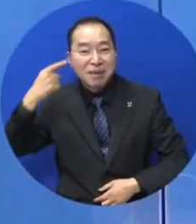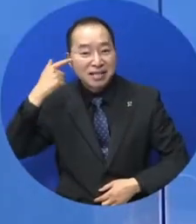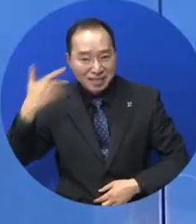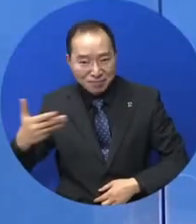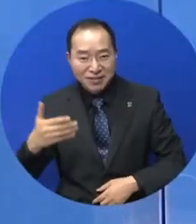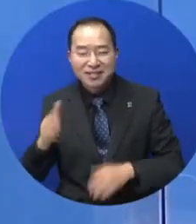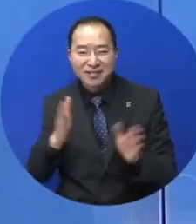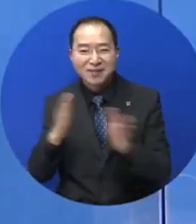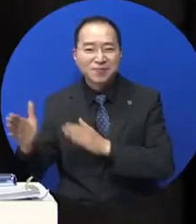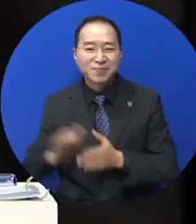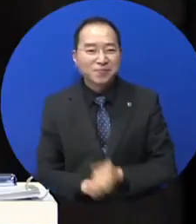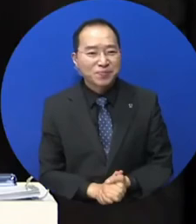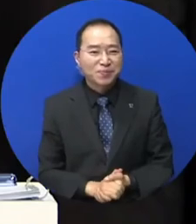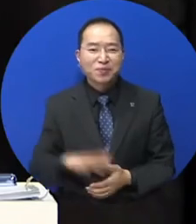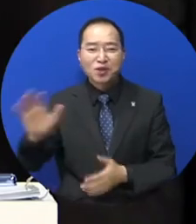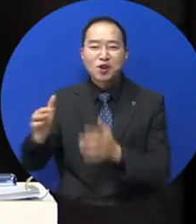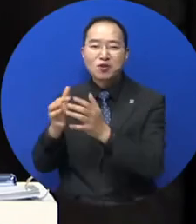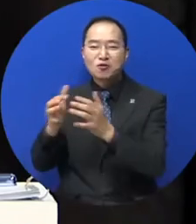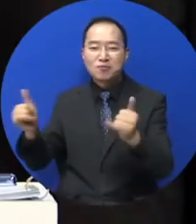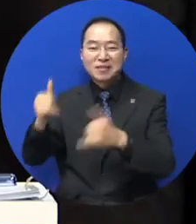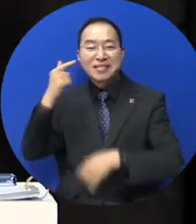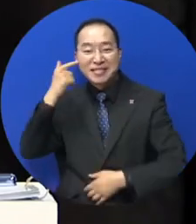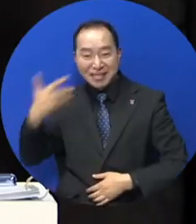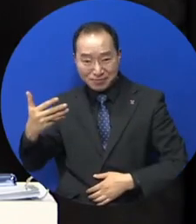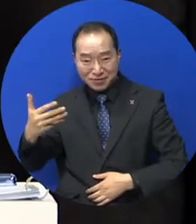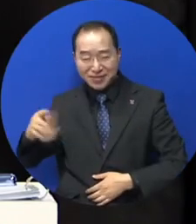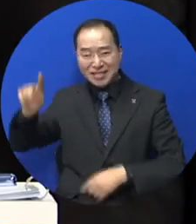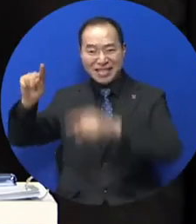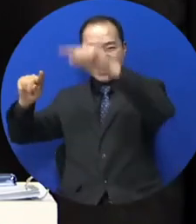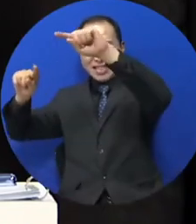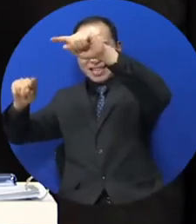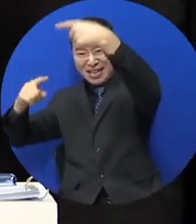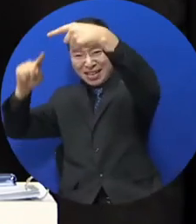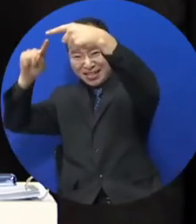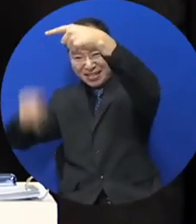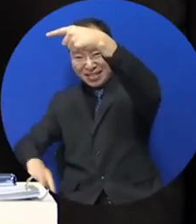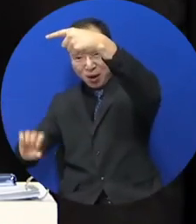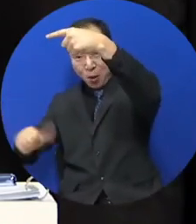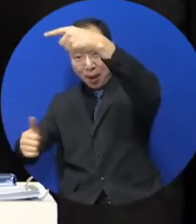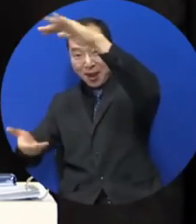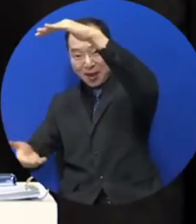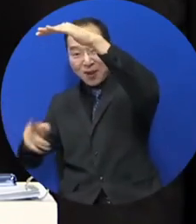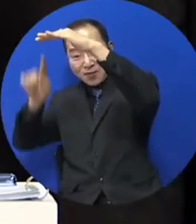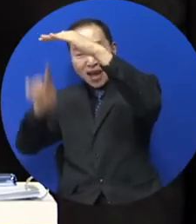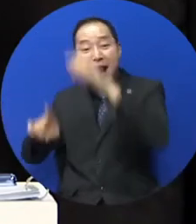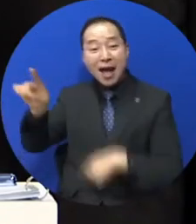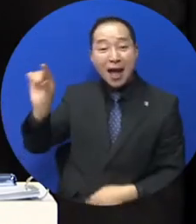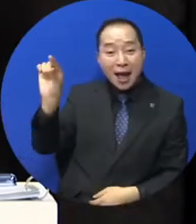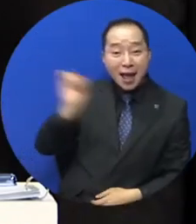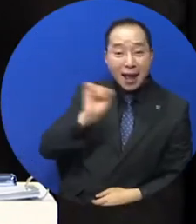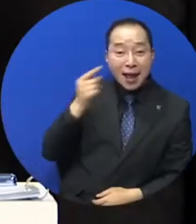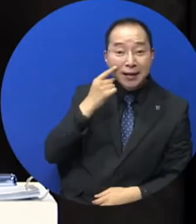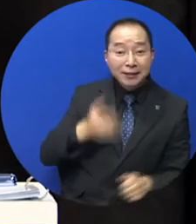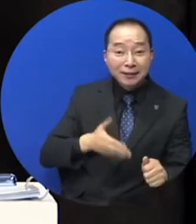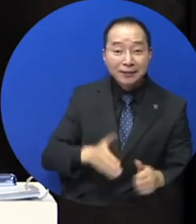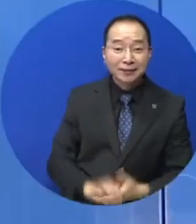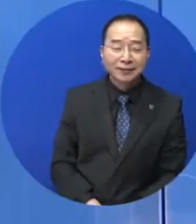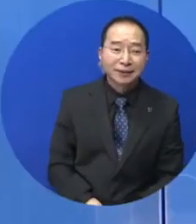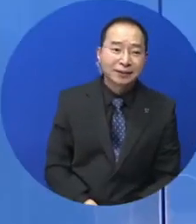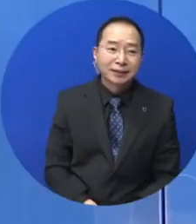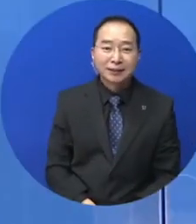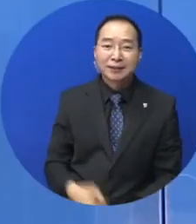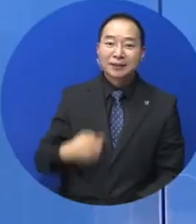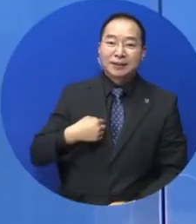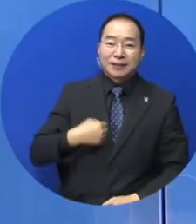드리겠습니다. 자, 국민 질문에 대해서 1번에서 이제 500번 사이에 질문을 하나 선택을 해 주시면 되겠습니다. 네.